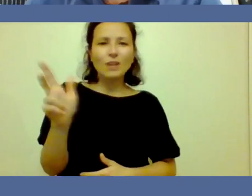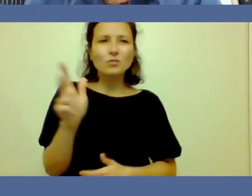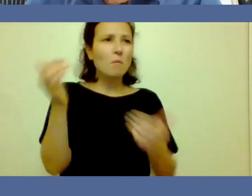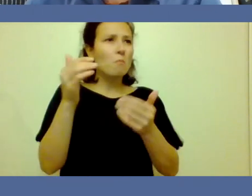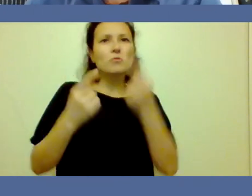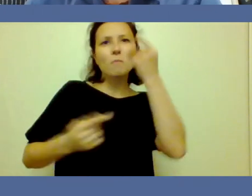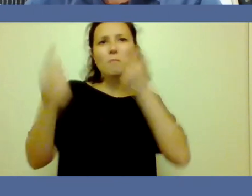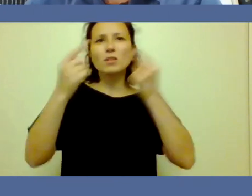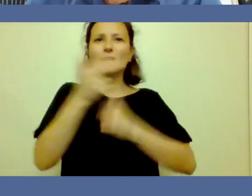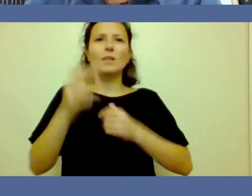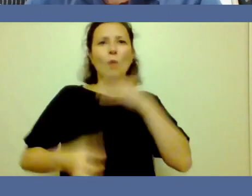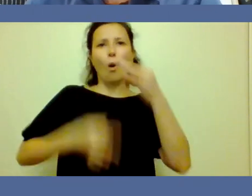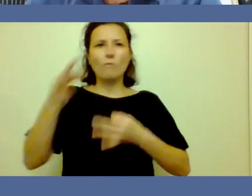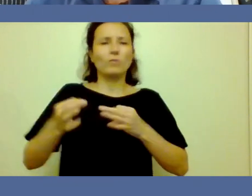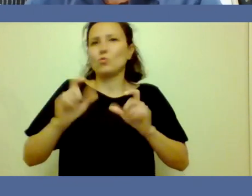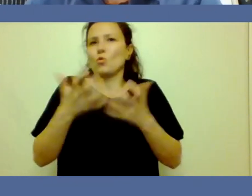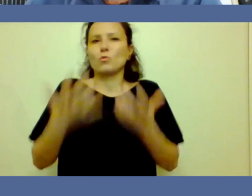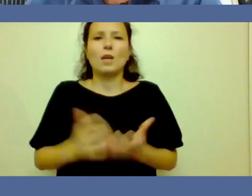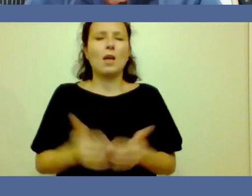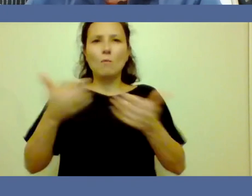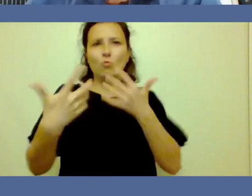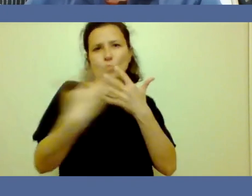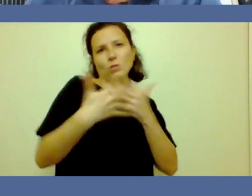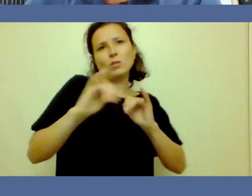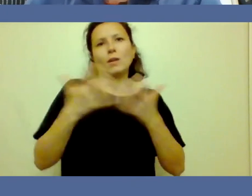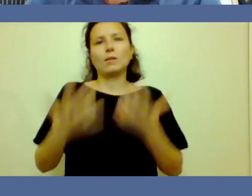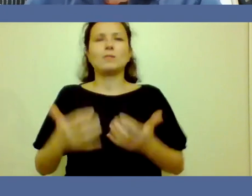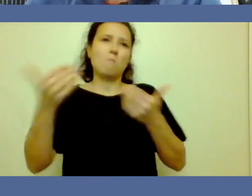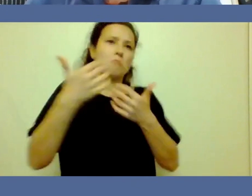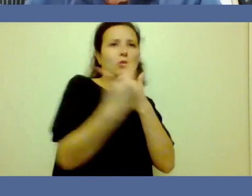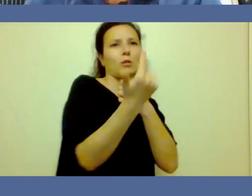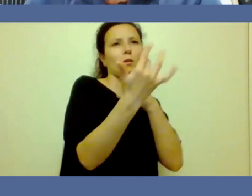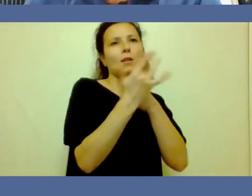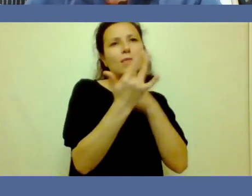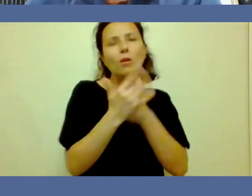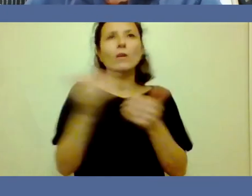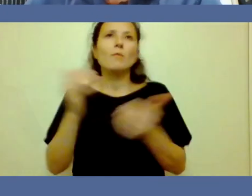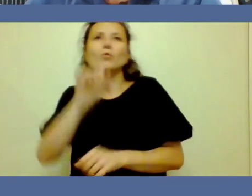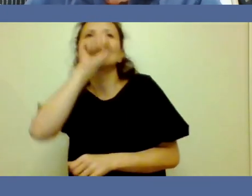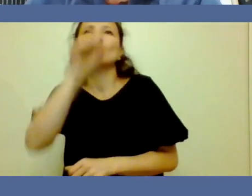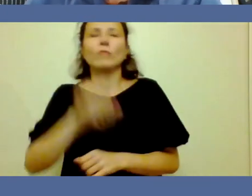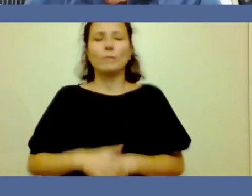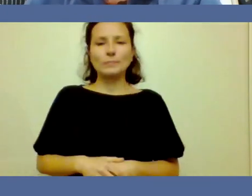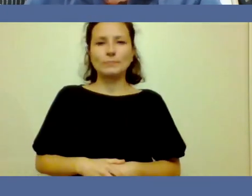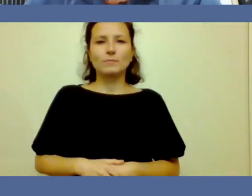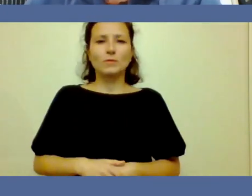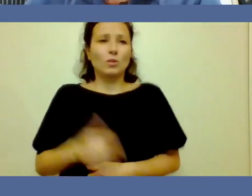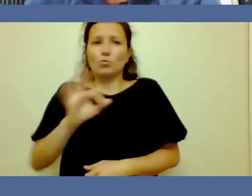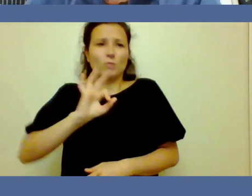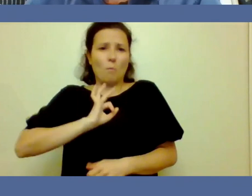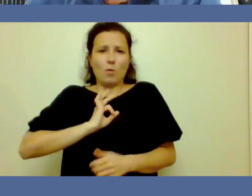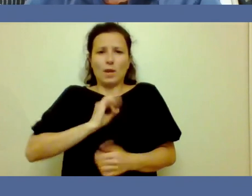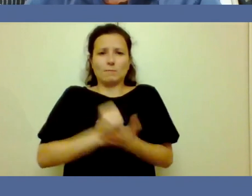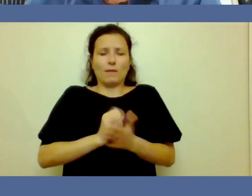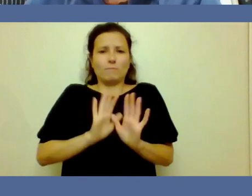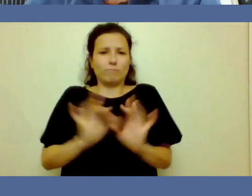o tej opowieści, co chce. Może ją oceniać tak, jak chce, może ją krytykować, może ją uwielbiać. To już nie należy do mnie, to nie jest w